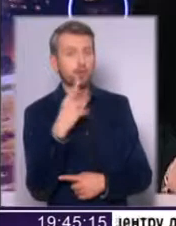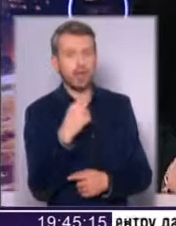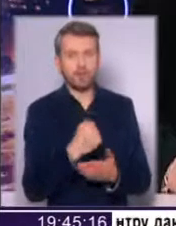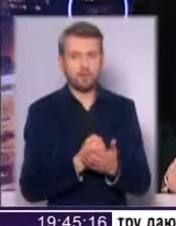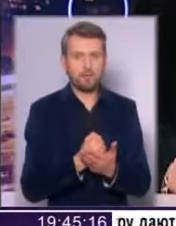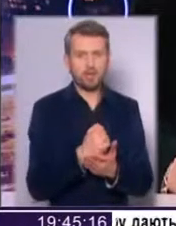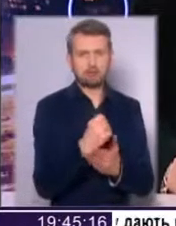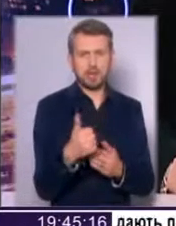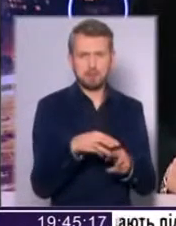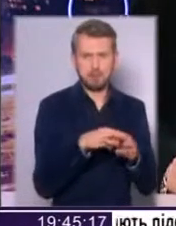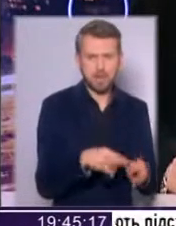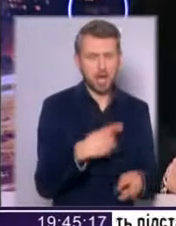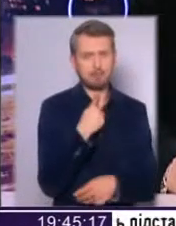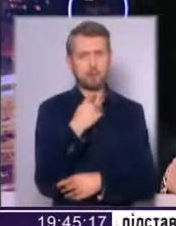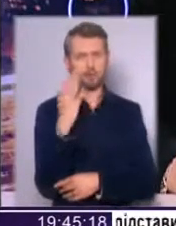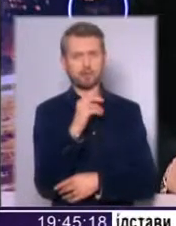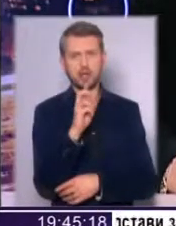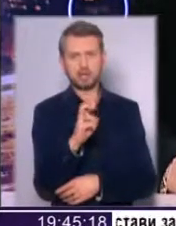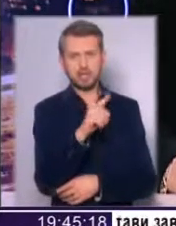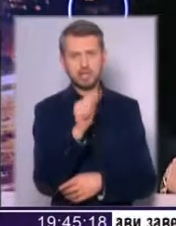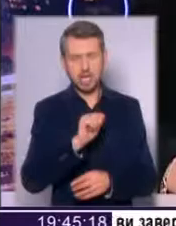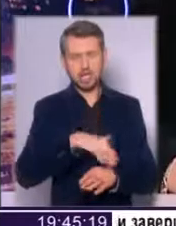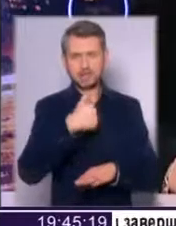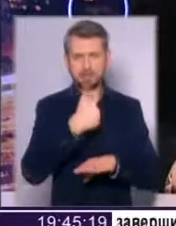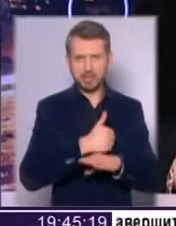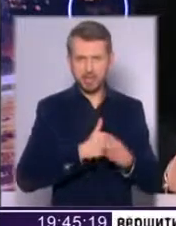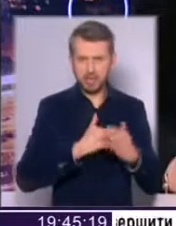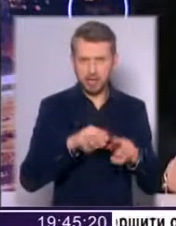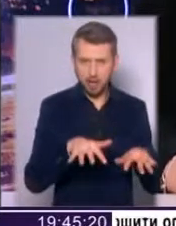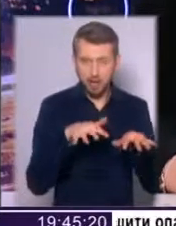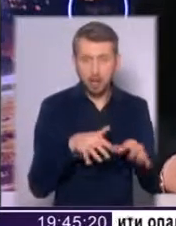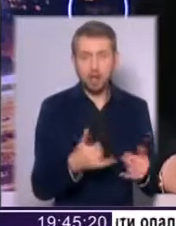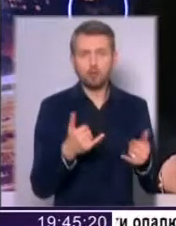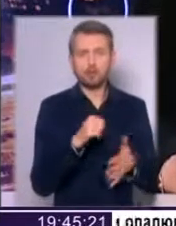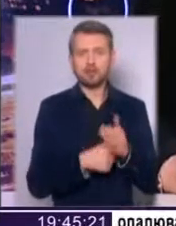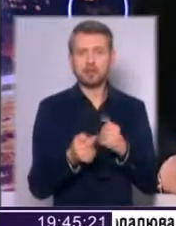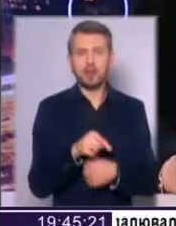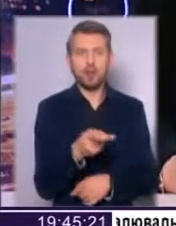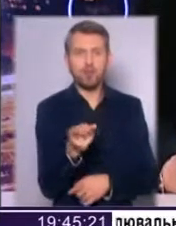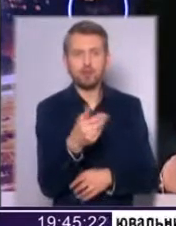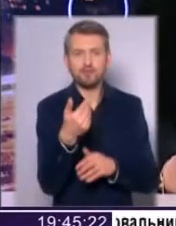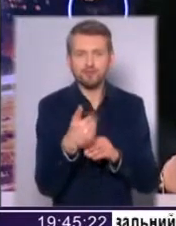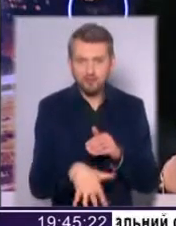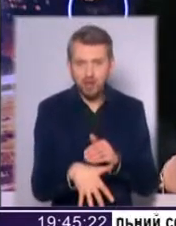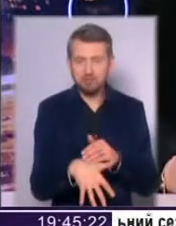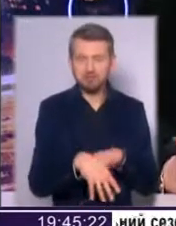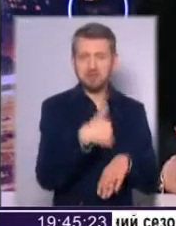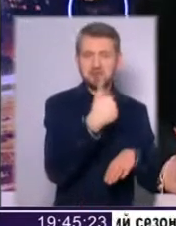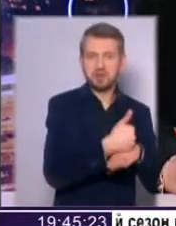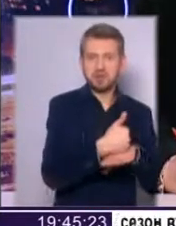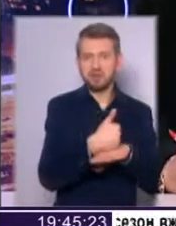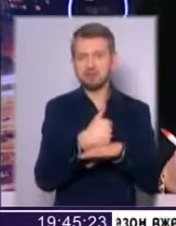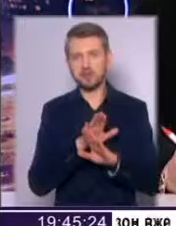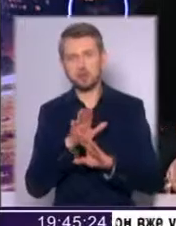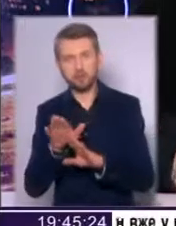би прем'єра, проголосували би за спікера і так далі, і так далі. А сьогодні через те, що вони є в даний момент спікерами,